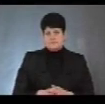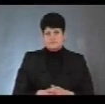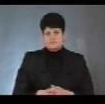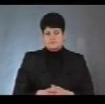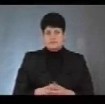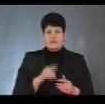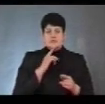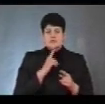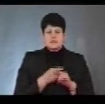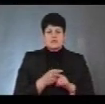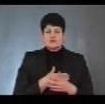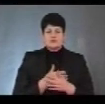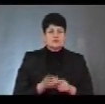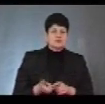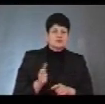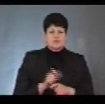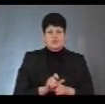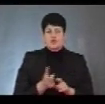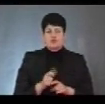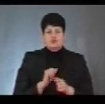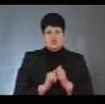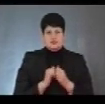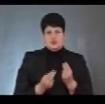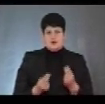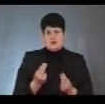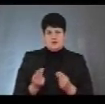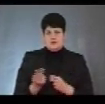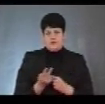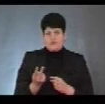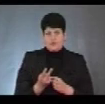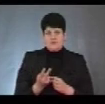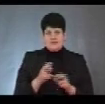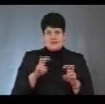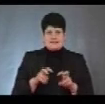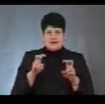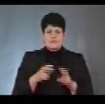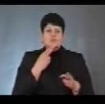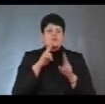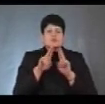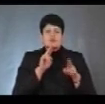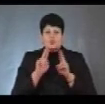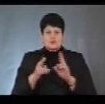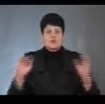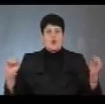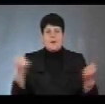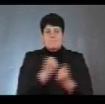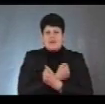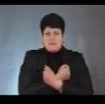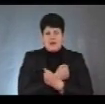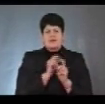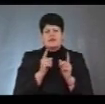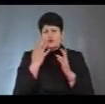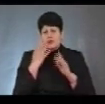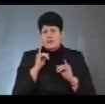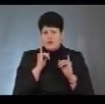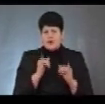він любить неймовірно, і вони дуже часто граються разом. Вони скачуть одне на одному, цілуються, обнімаються. Навіть коли в нього поганий настрій,